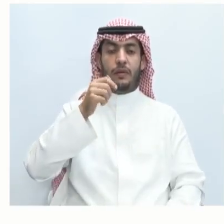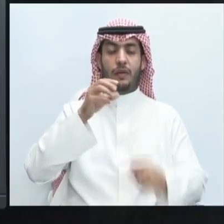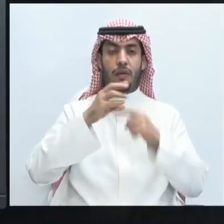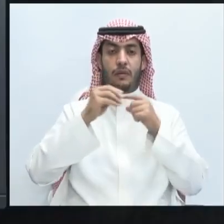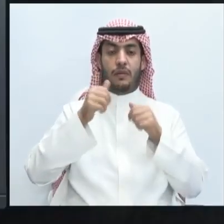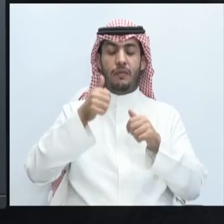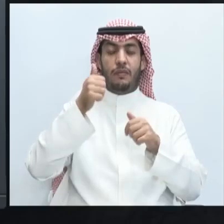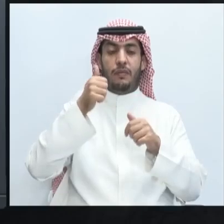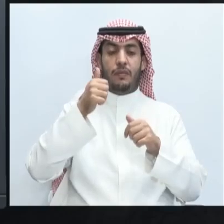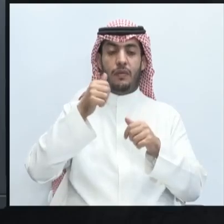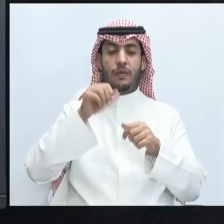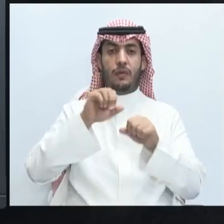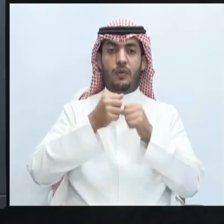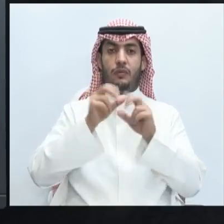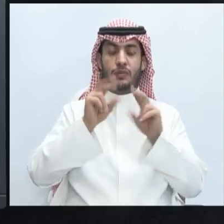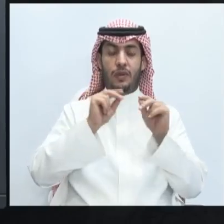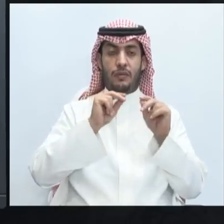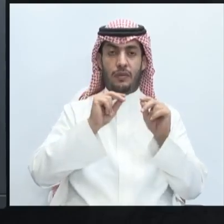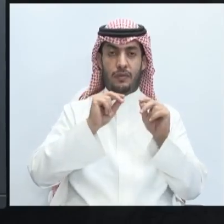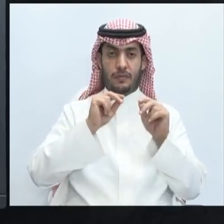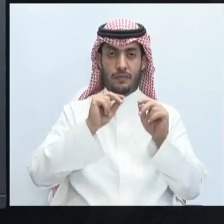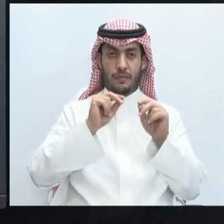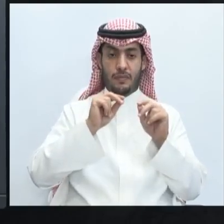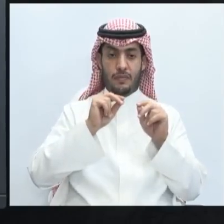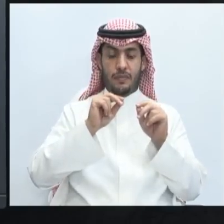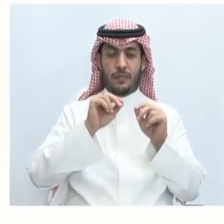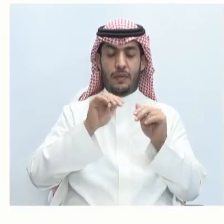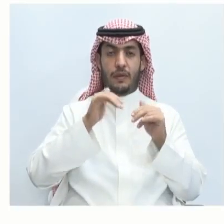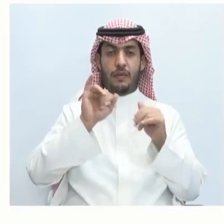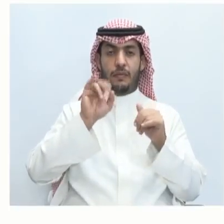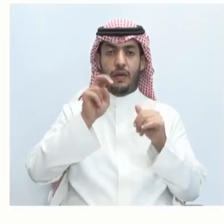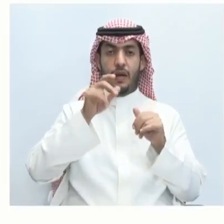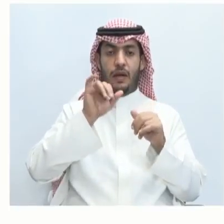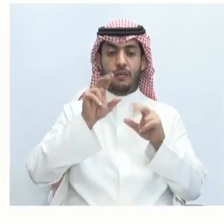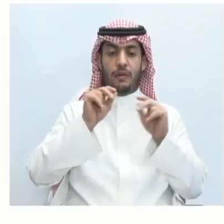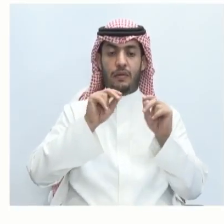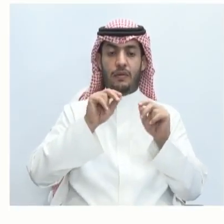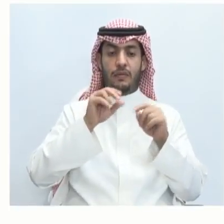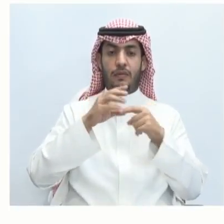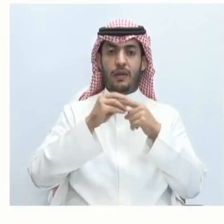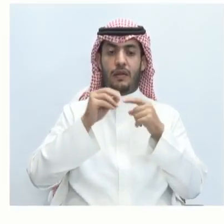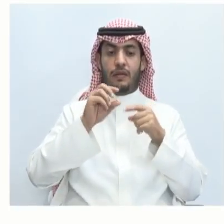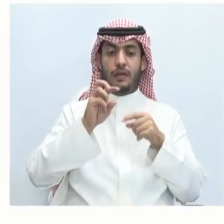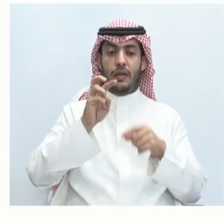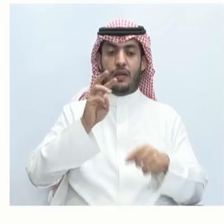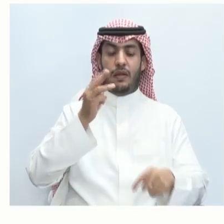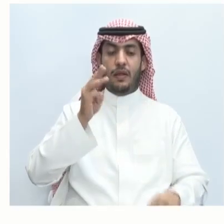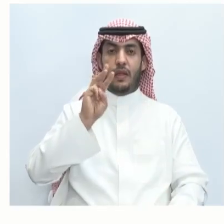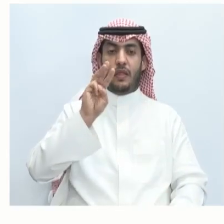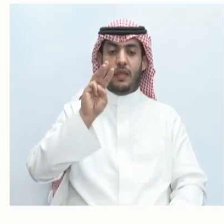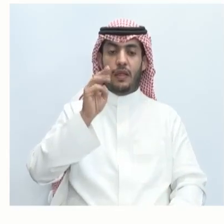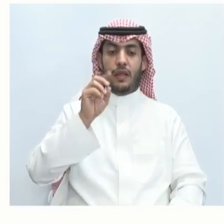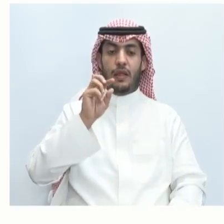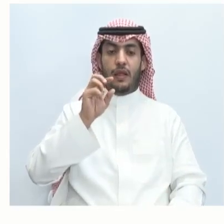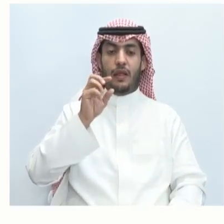لكل سهوله لانها كسور متشابهه صح ولا لا لها نفس المقام اذا اقوم بطرح البسطين ثلاثه مطروحا منها